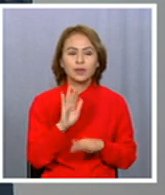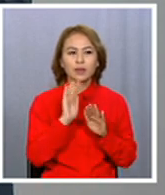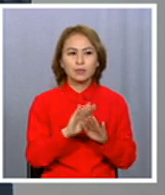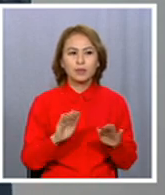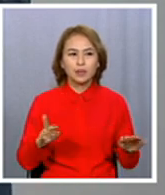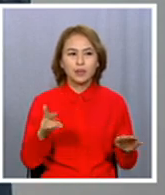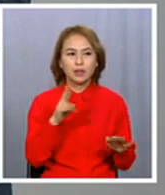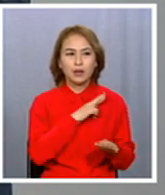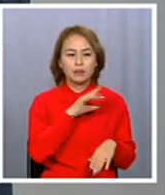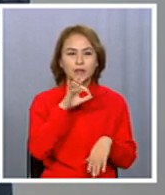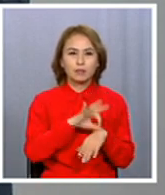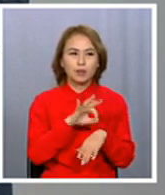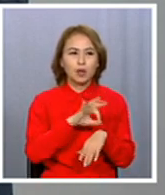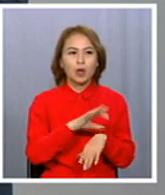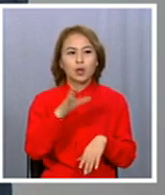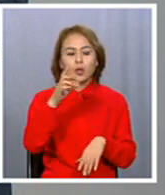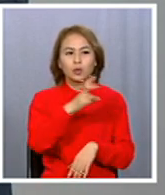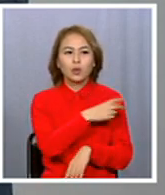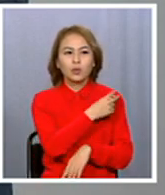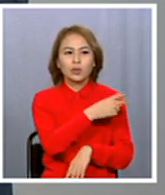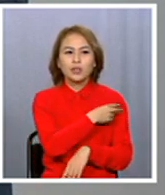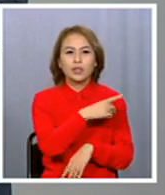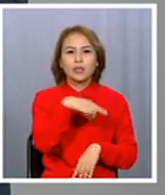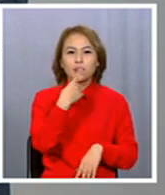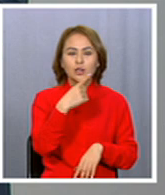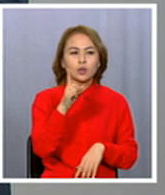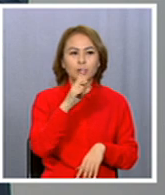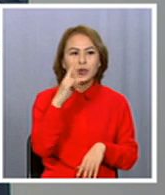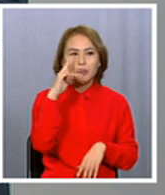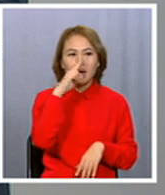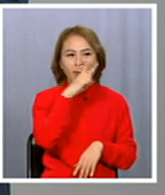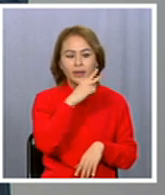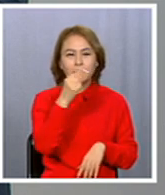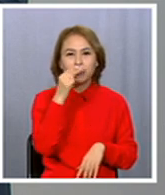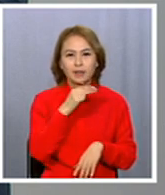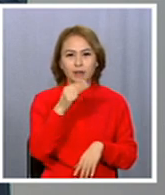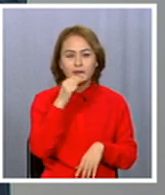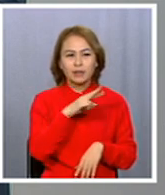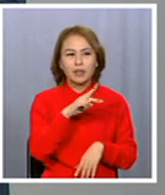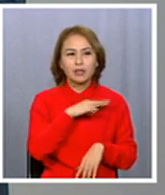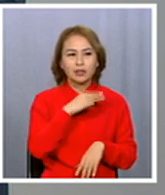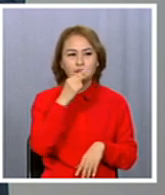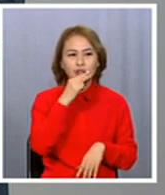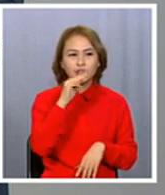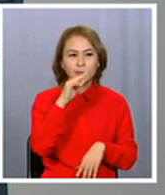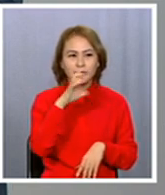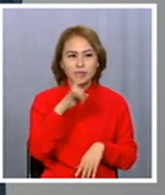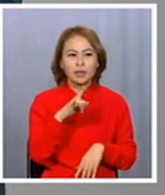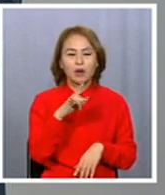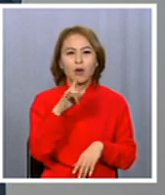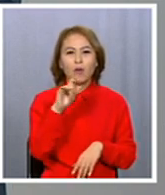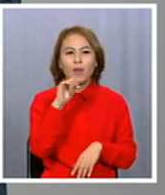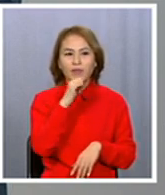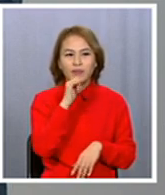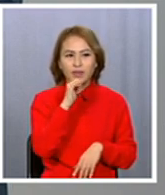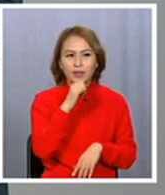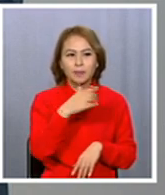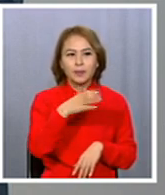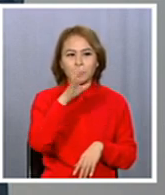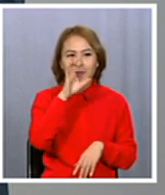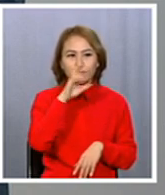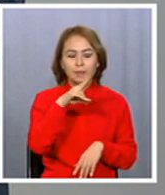Я заболел. Доктор сказал, что я неправильно питался. Я ел чипсы, конфеты,